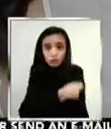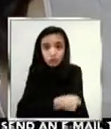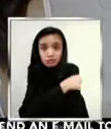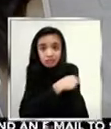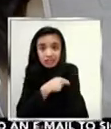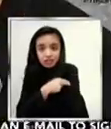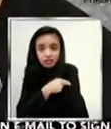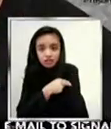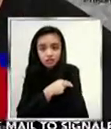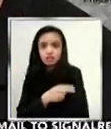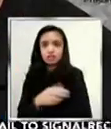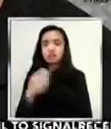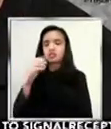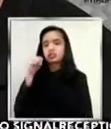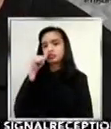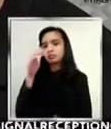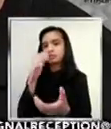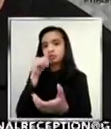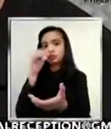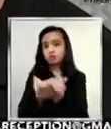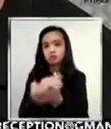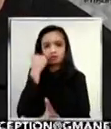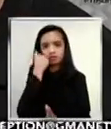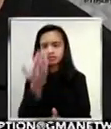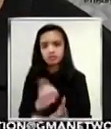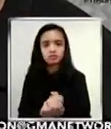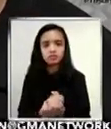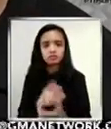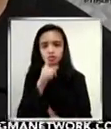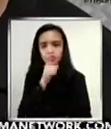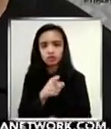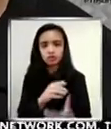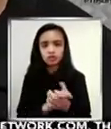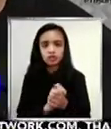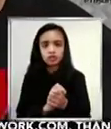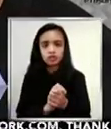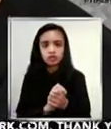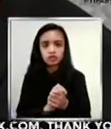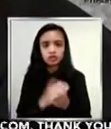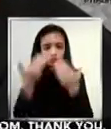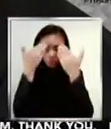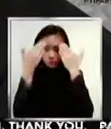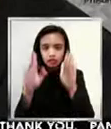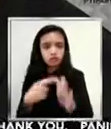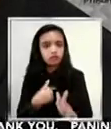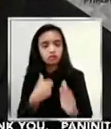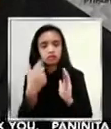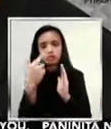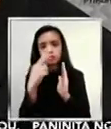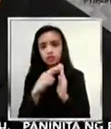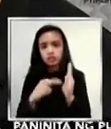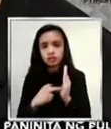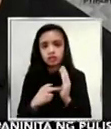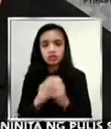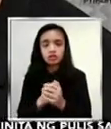akong aalam tungkol sa mga patakaran o mga ospital.